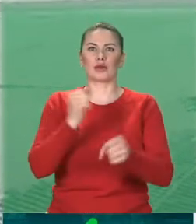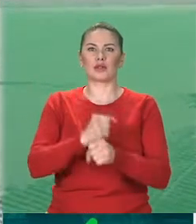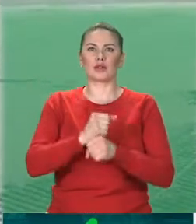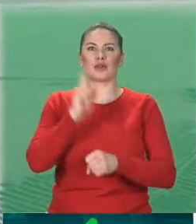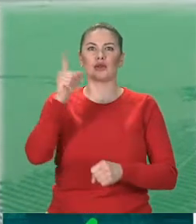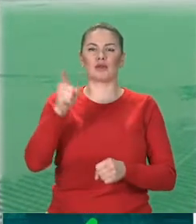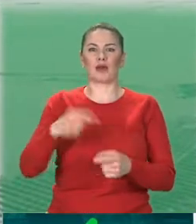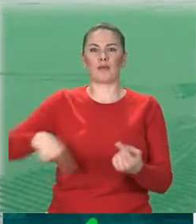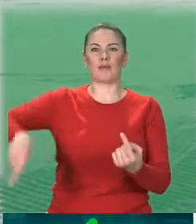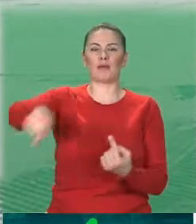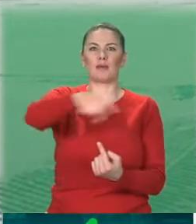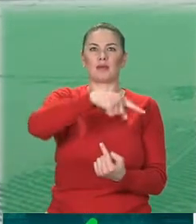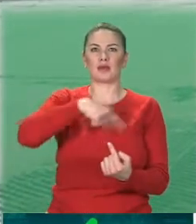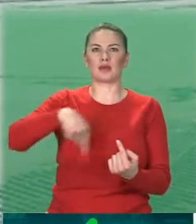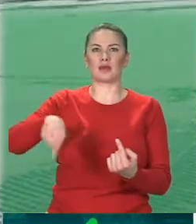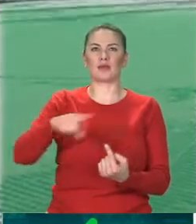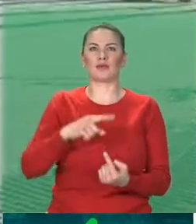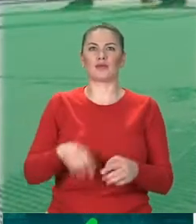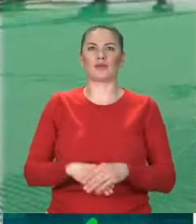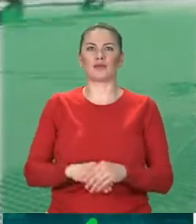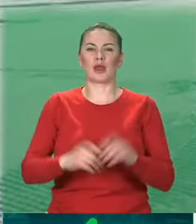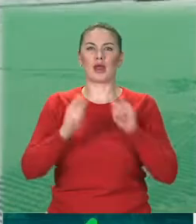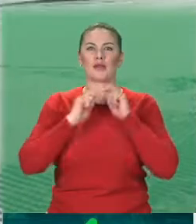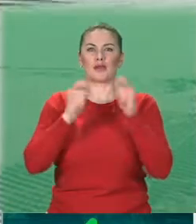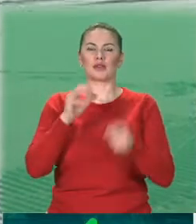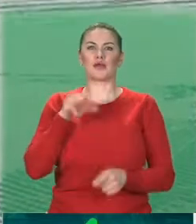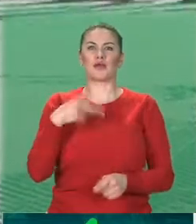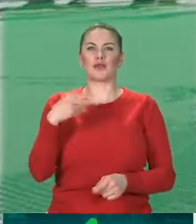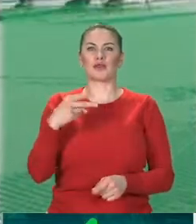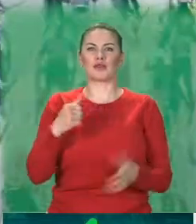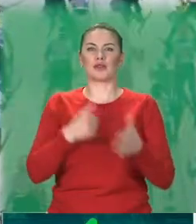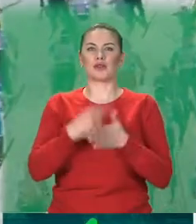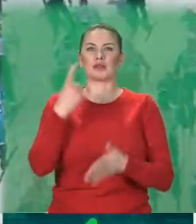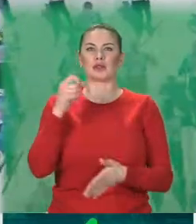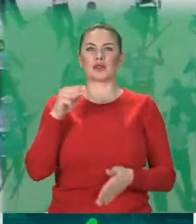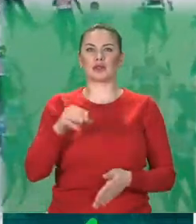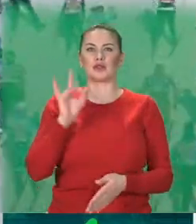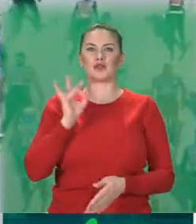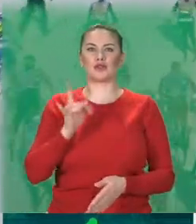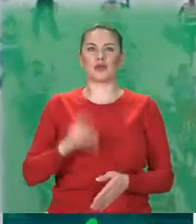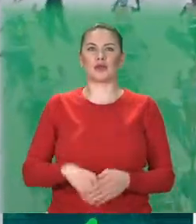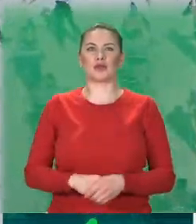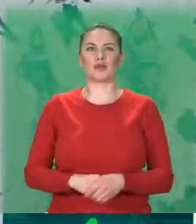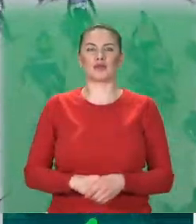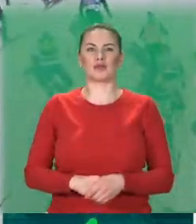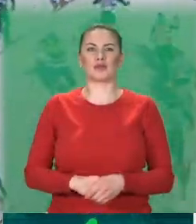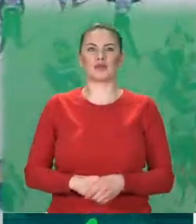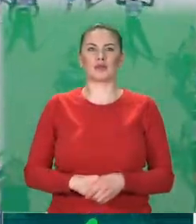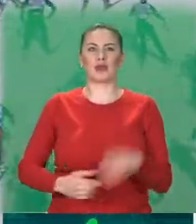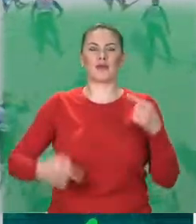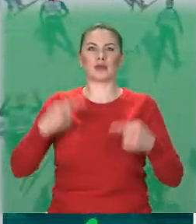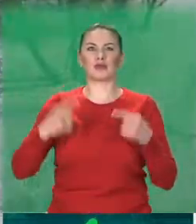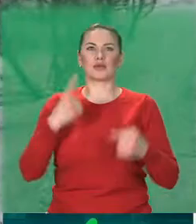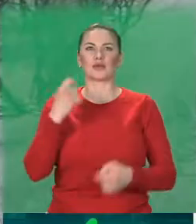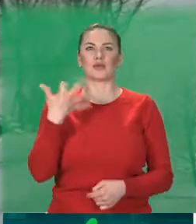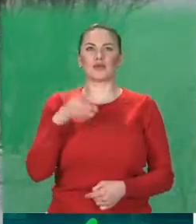За весомые призы от 20 до 100 тысяч рублей на 50 километрах поспорили 150 человек. Куш взяла первая